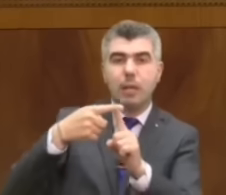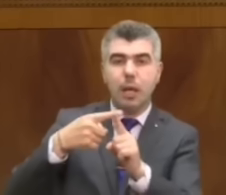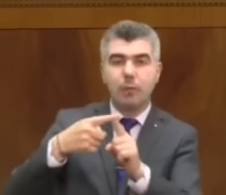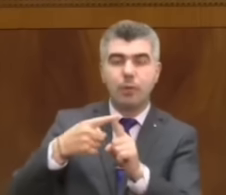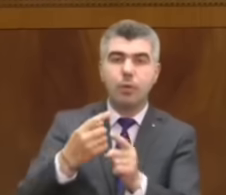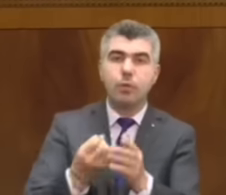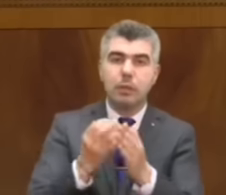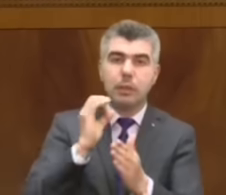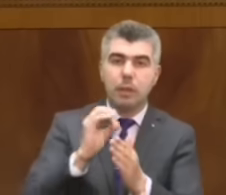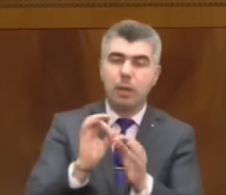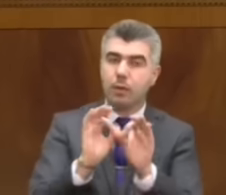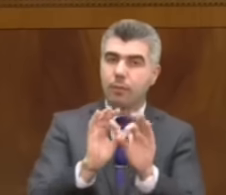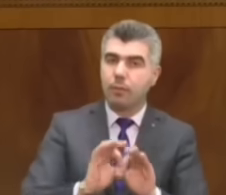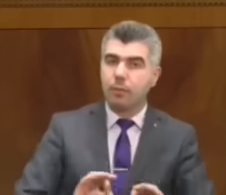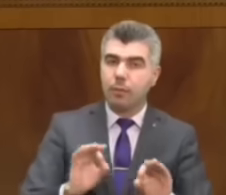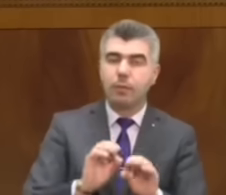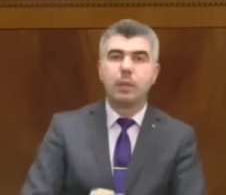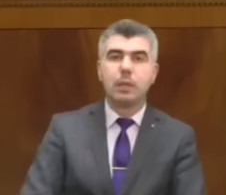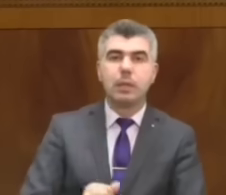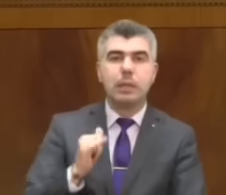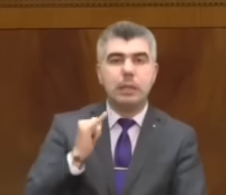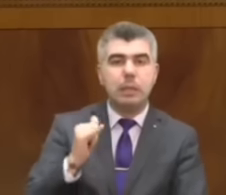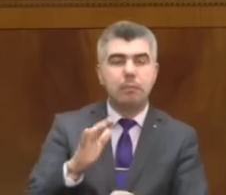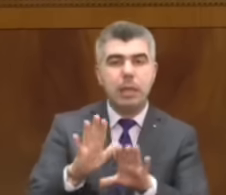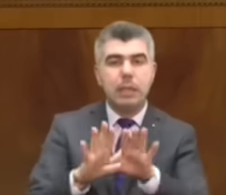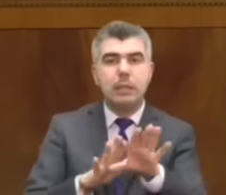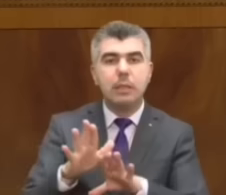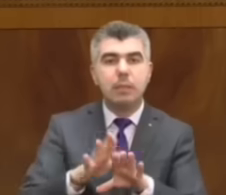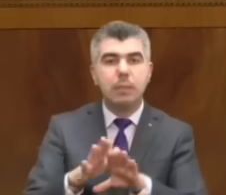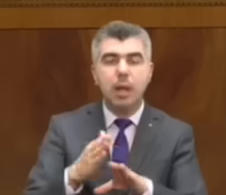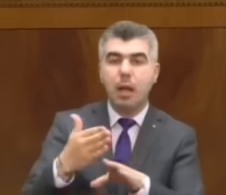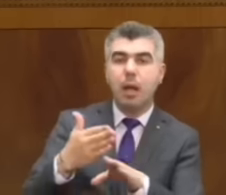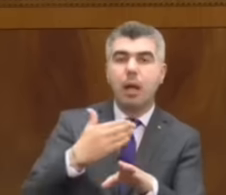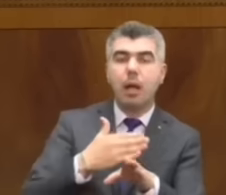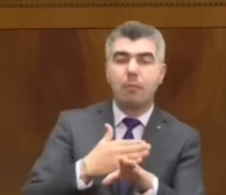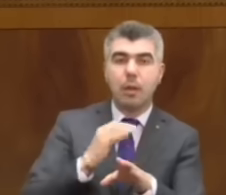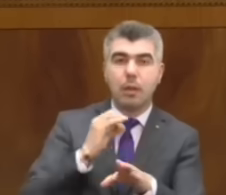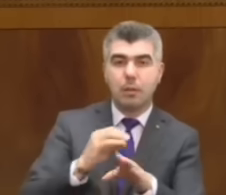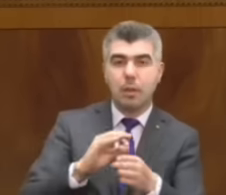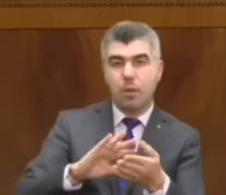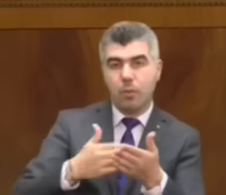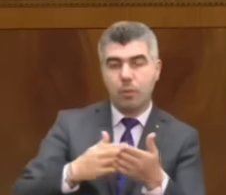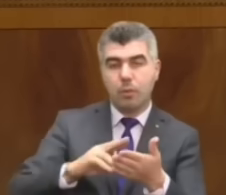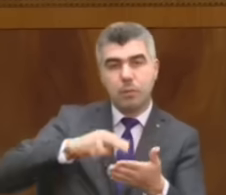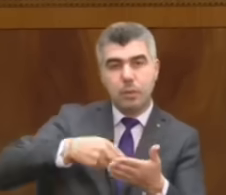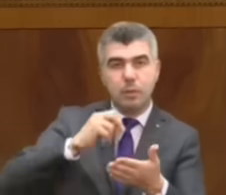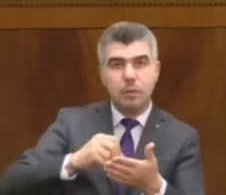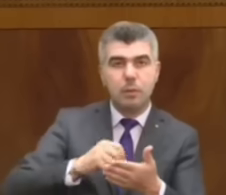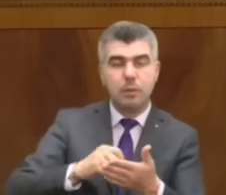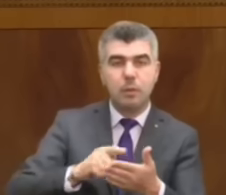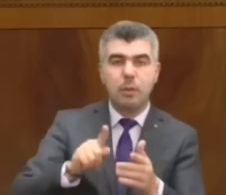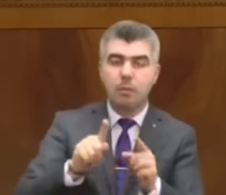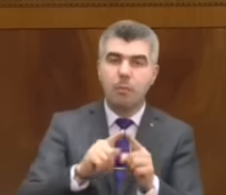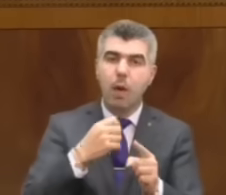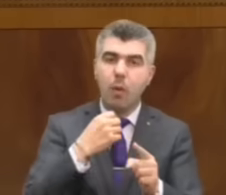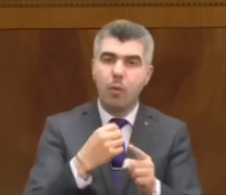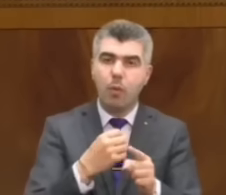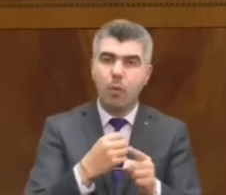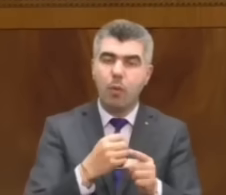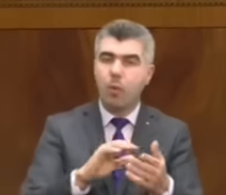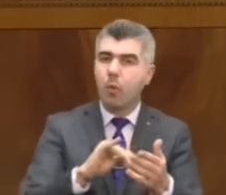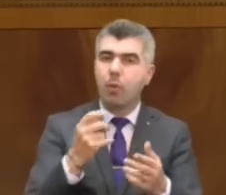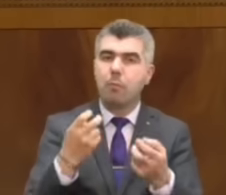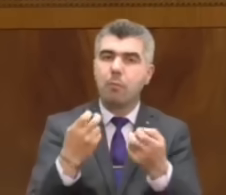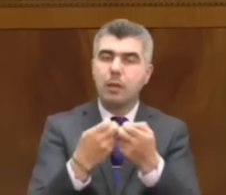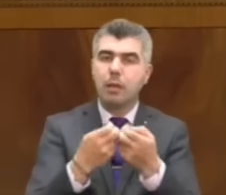العهد ديالكم. كاين استمرار تدبير ما تقرر سابقا وتم الشروع فيه سابقا. وهنا كنحيلكم على المآسي. النموذج هو المدينة